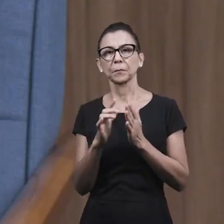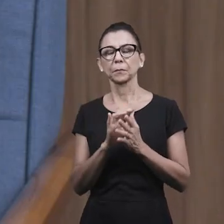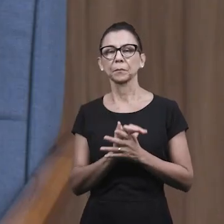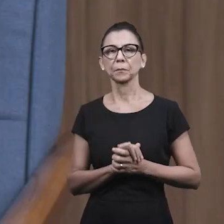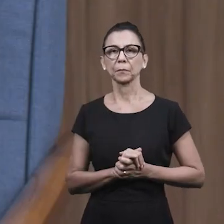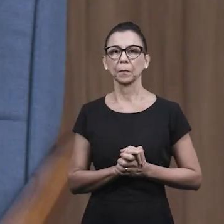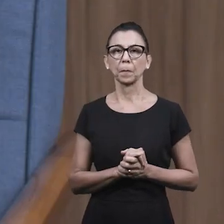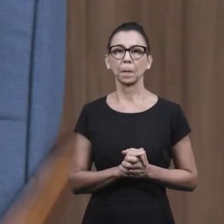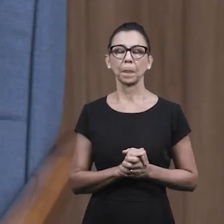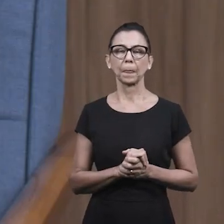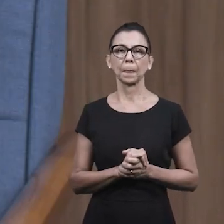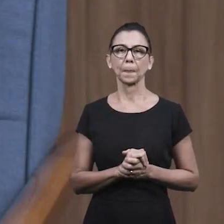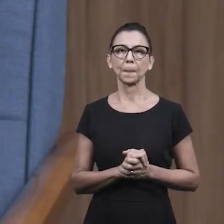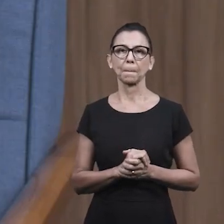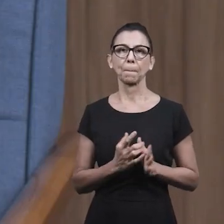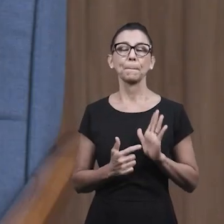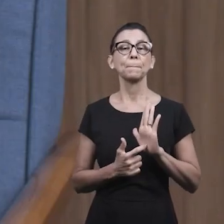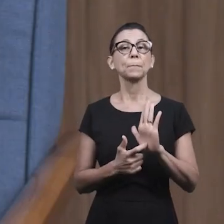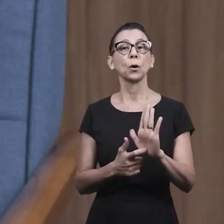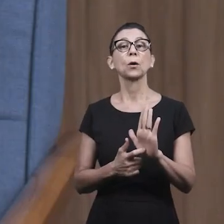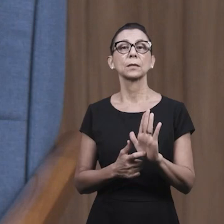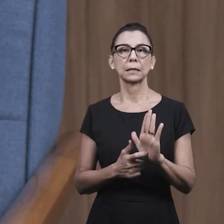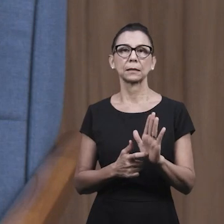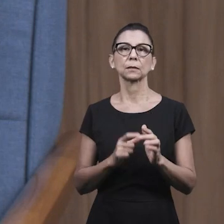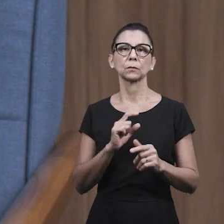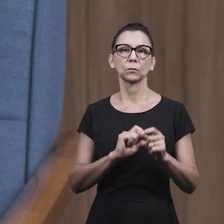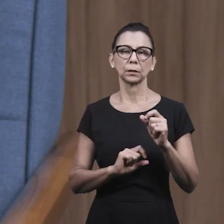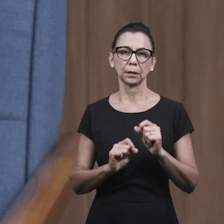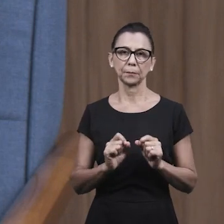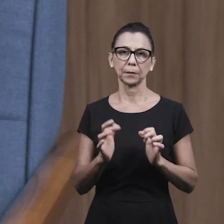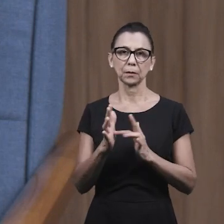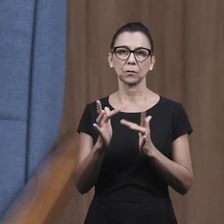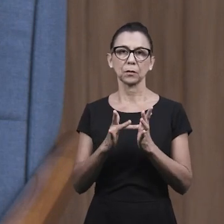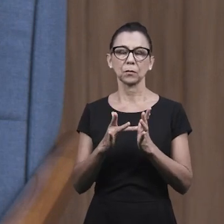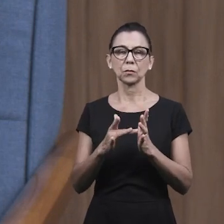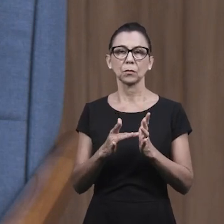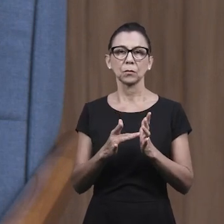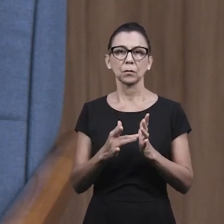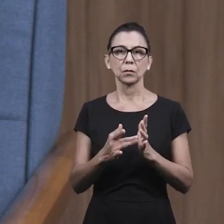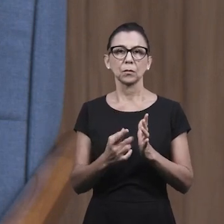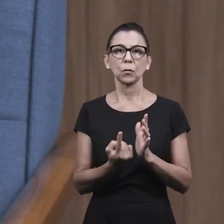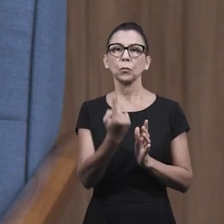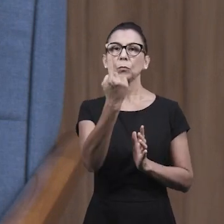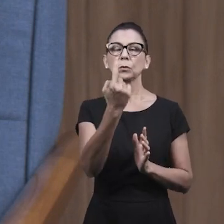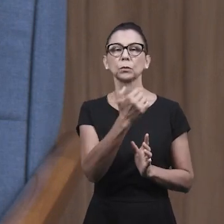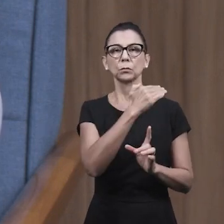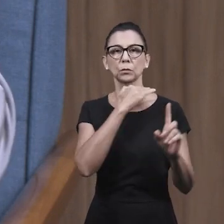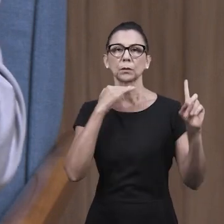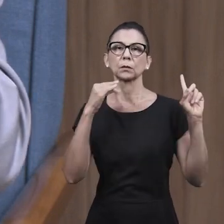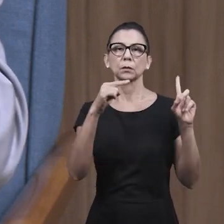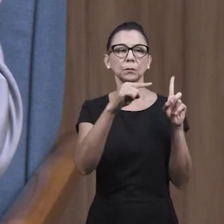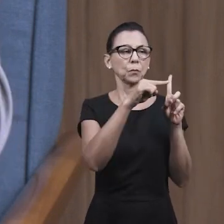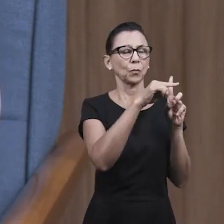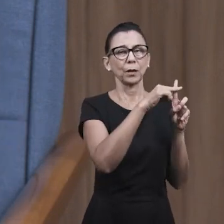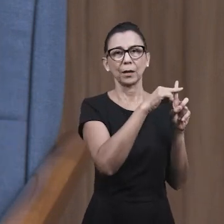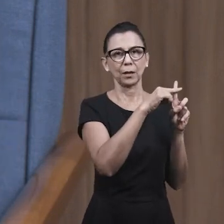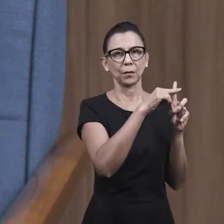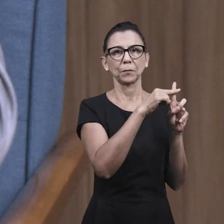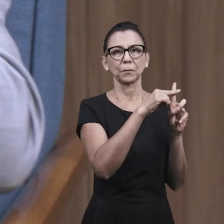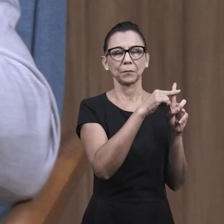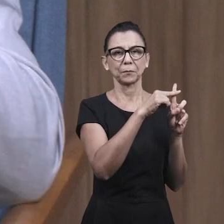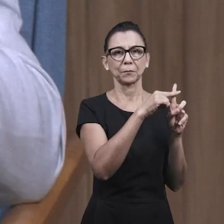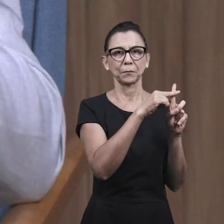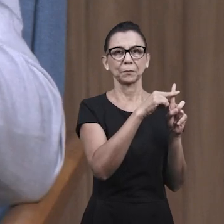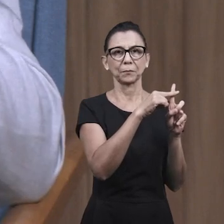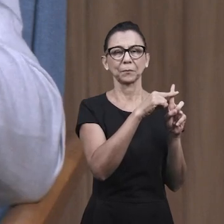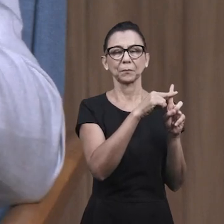parole dite par la seule personne qui est morte pour nous, c'est-à-dire le seul et le légitime